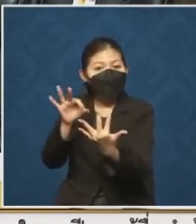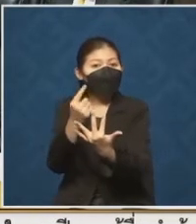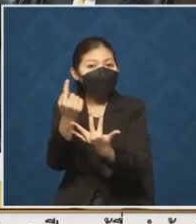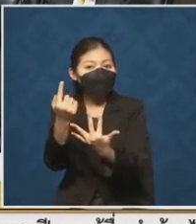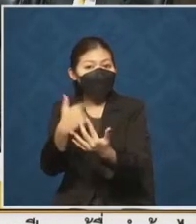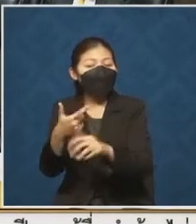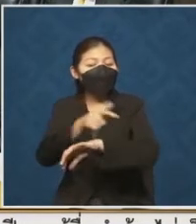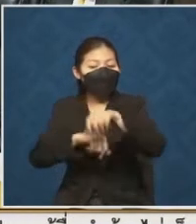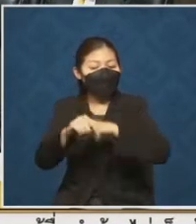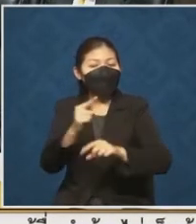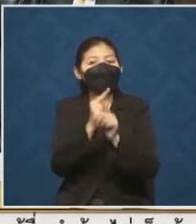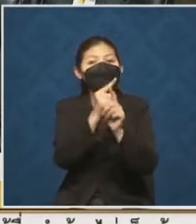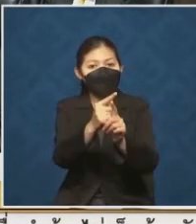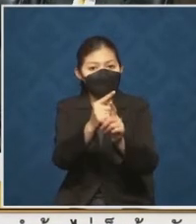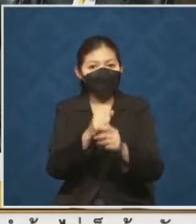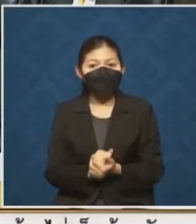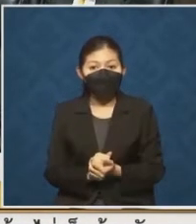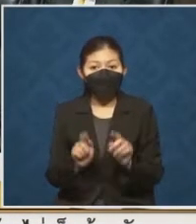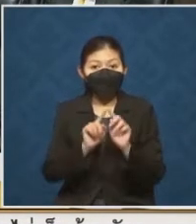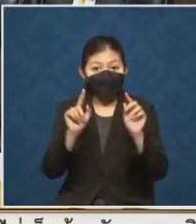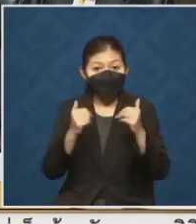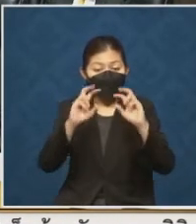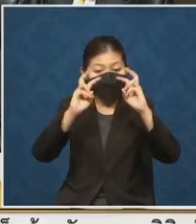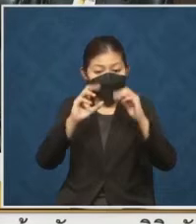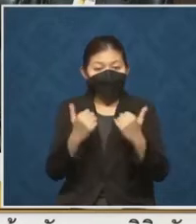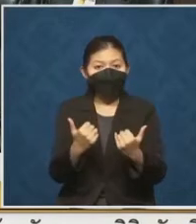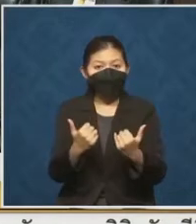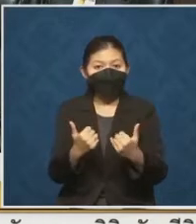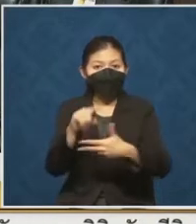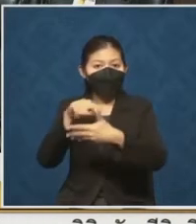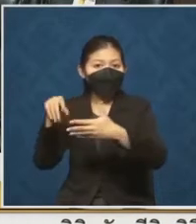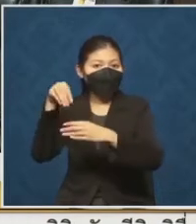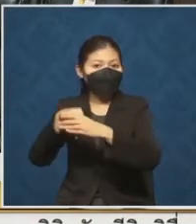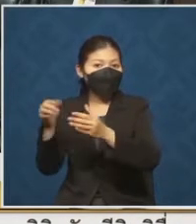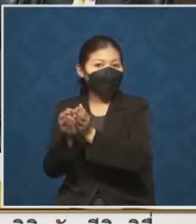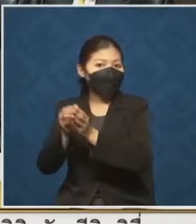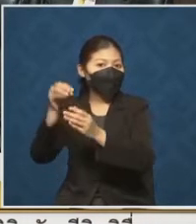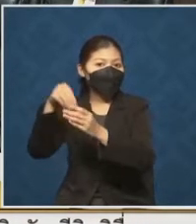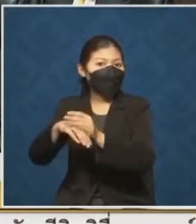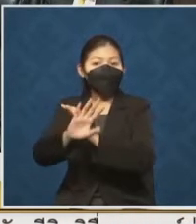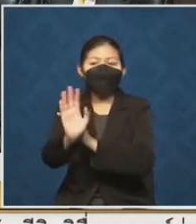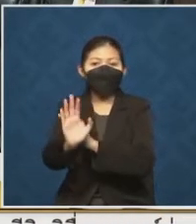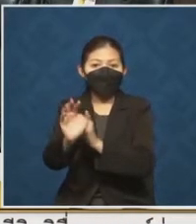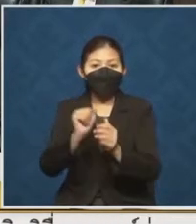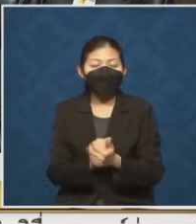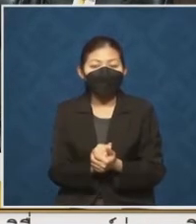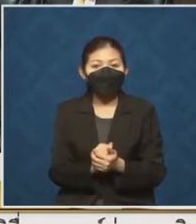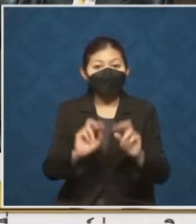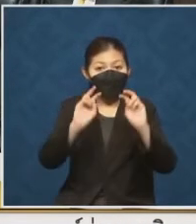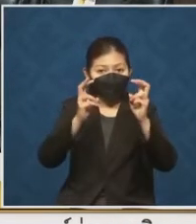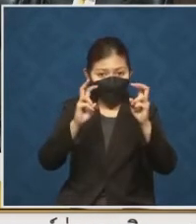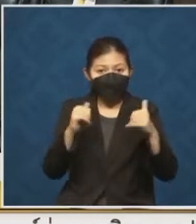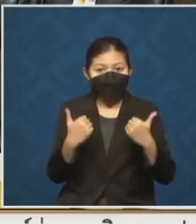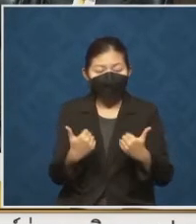ยติโดยทั่วไปคือข้อเสนอเพื่อให้สภามีมติอย่างใดอย่างหนึ่งเพื่อนำสู่การปฏิบัติของผู้ที่เกี่ยวข้อง